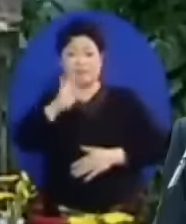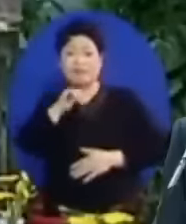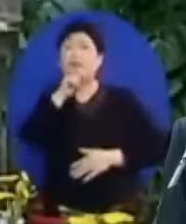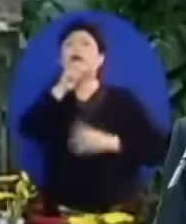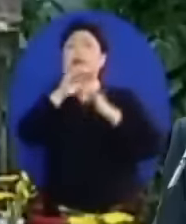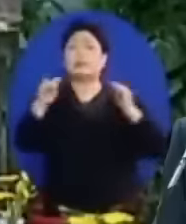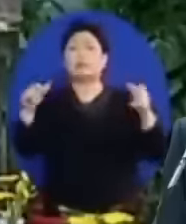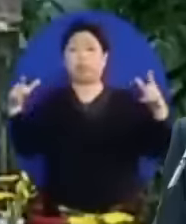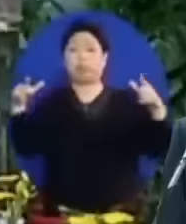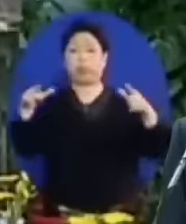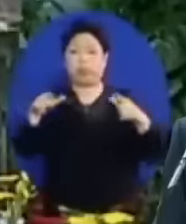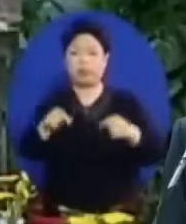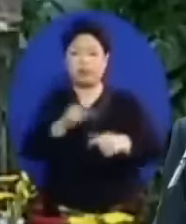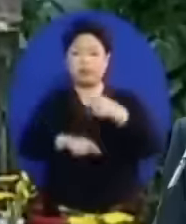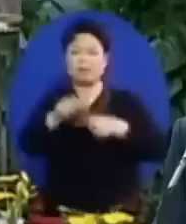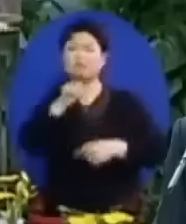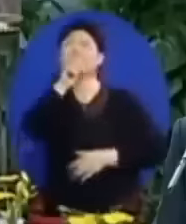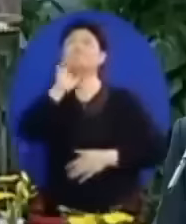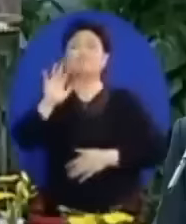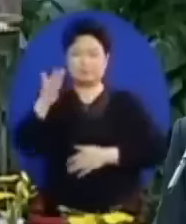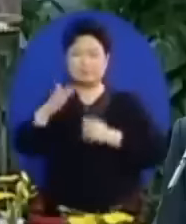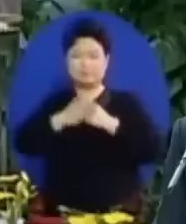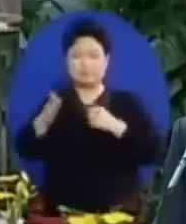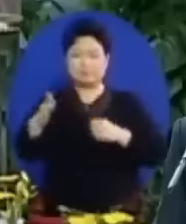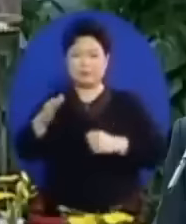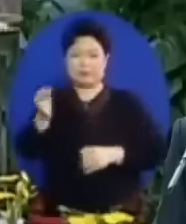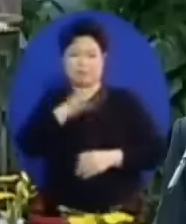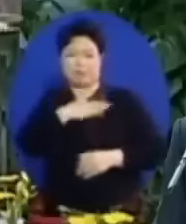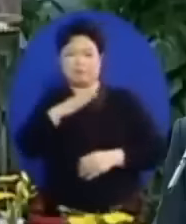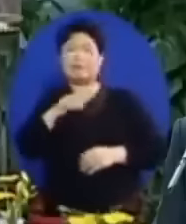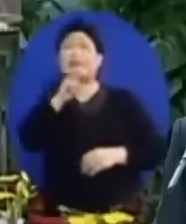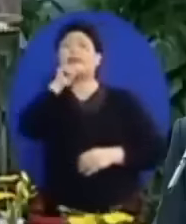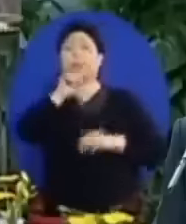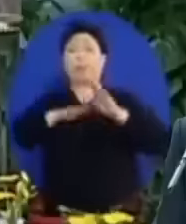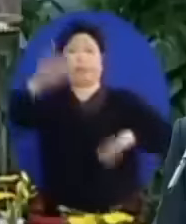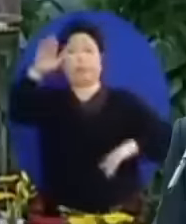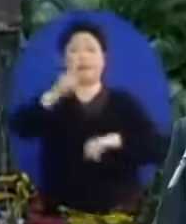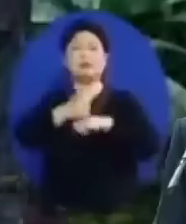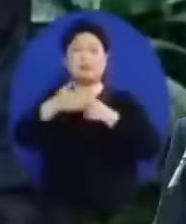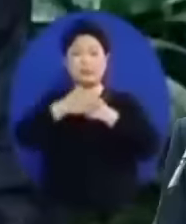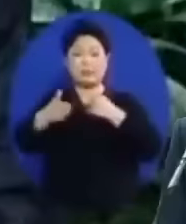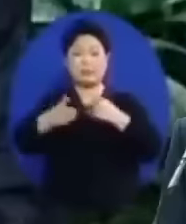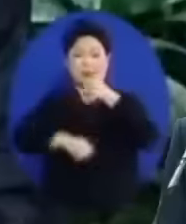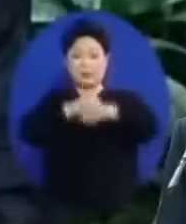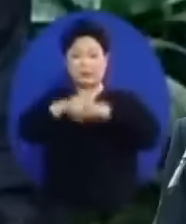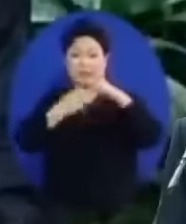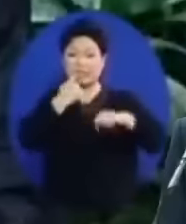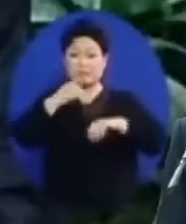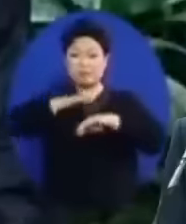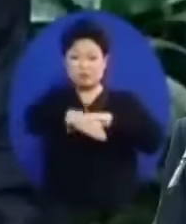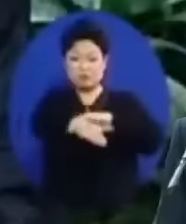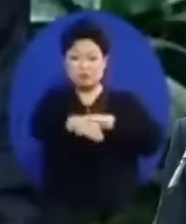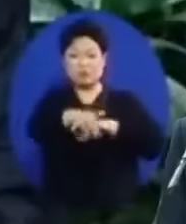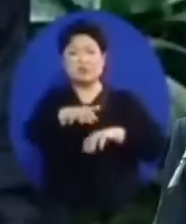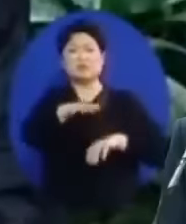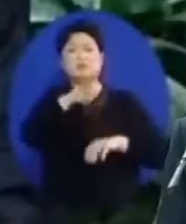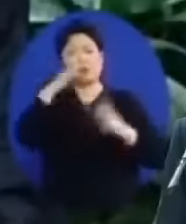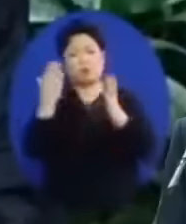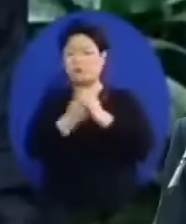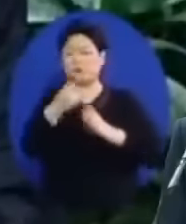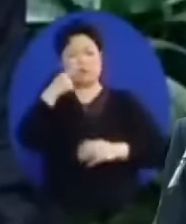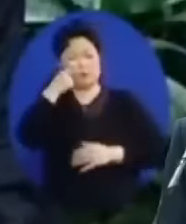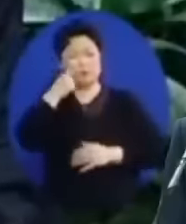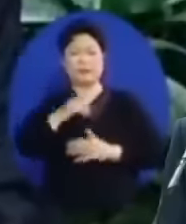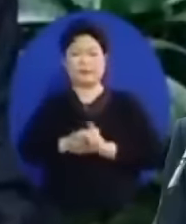가난한 사람은 점점 가난하게 되어서 빈부격차가 심하게 되는 것입니다. 그렇기 때문에 자유민주주의 체제도 온전하지는